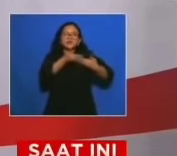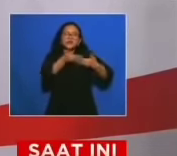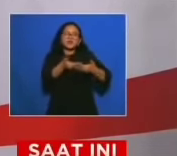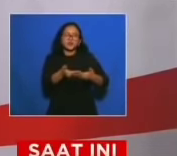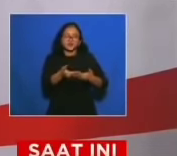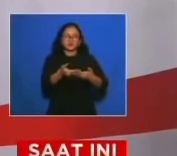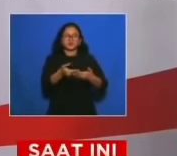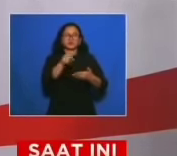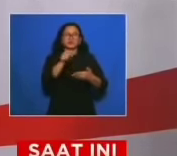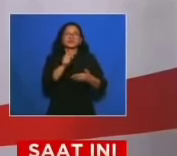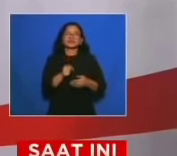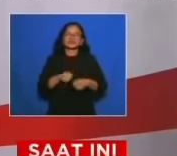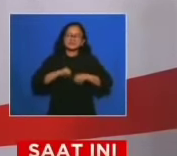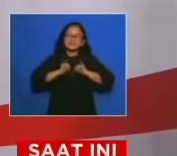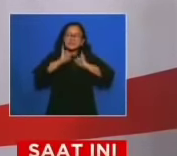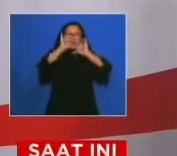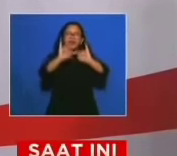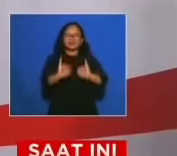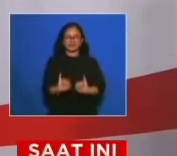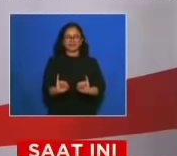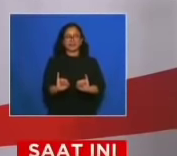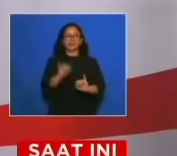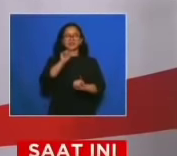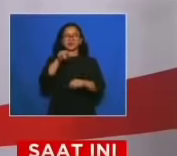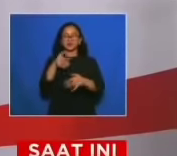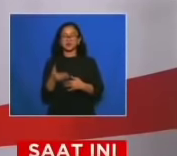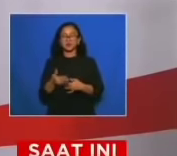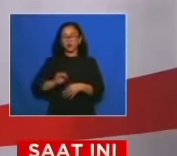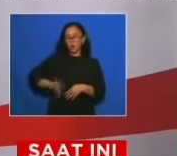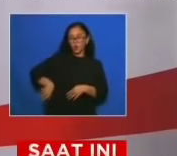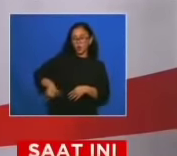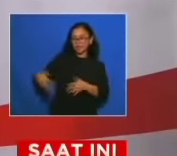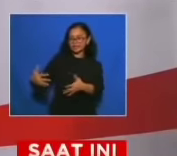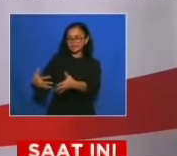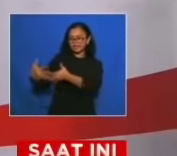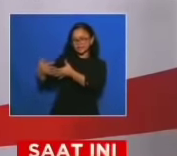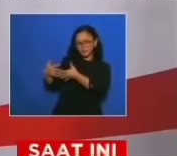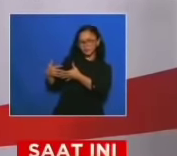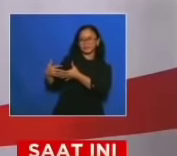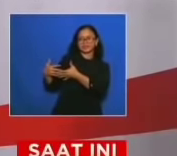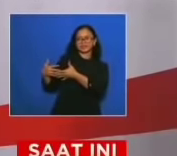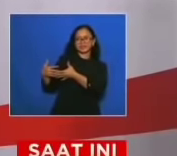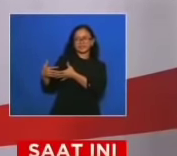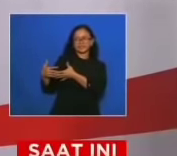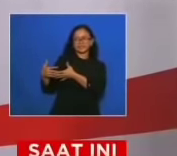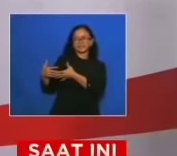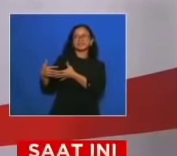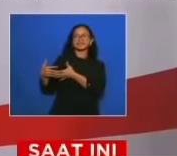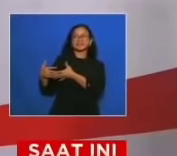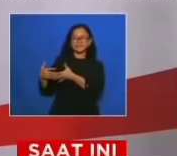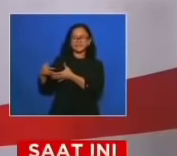melindungi diri sendiri, melindungi keluarga kita sebagai basis dari masyarakat,